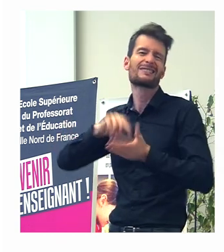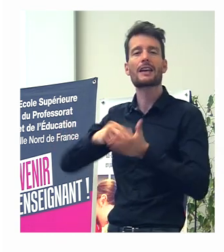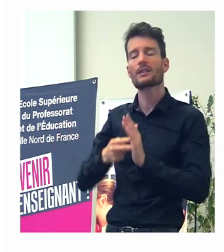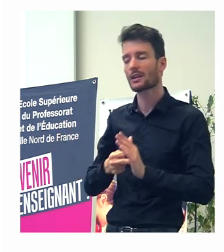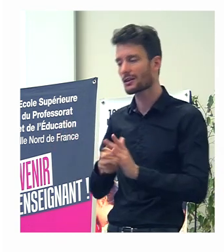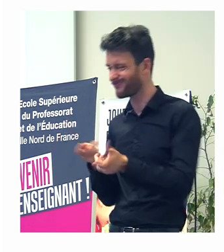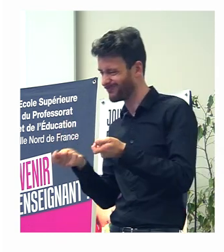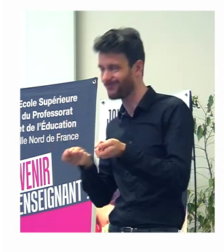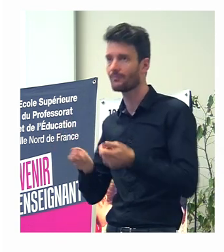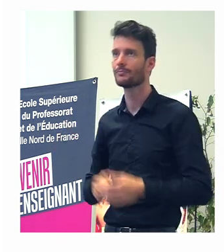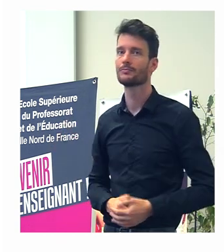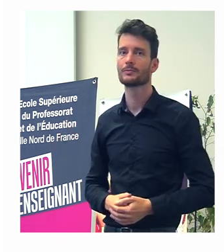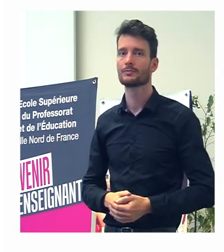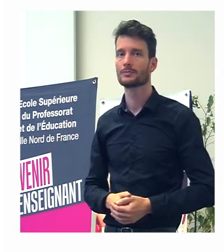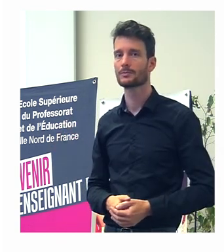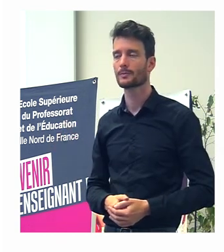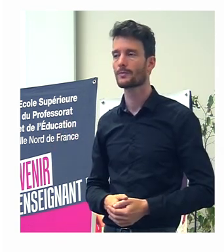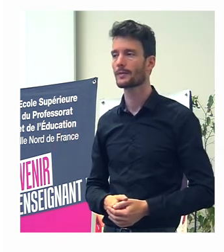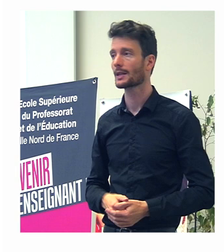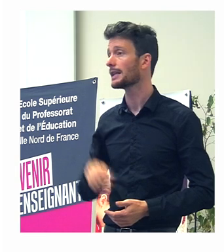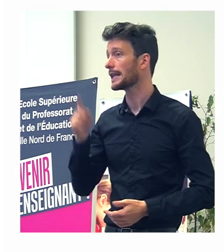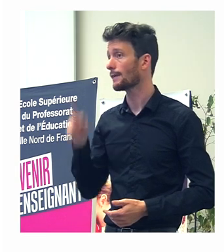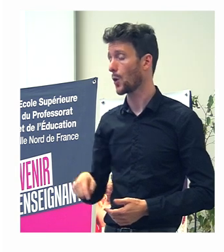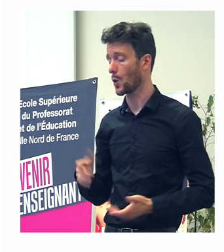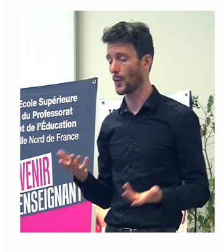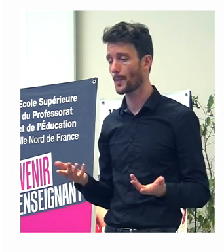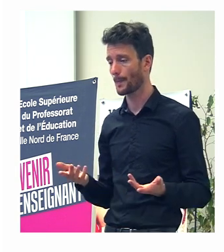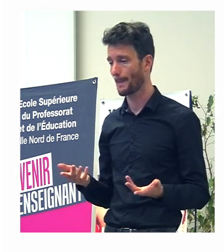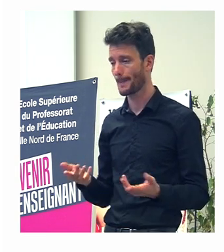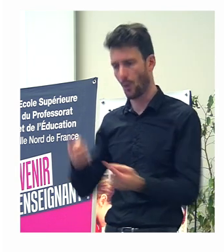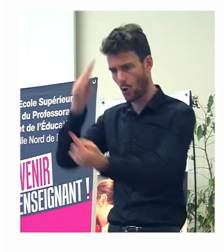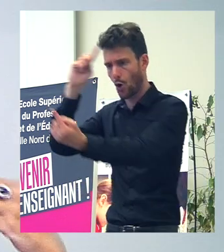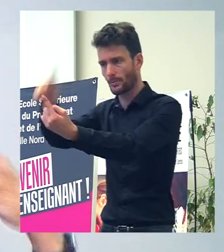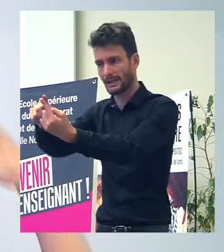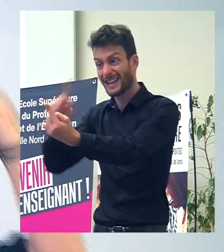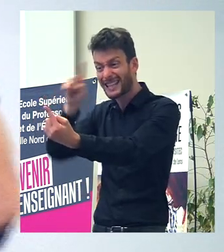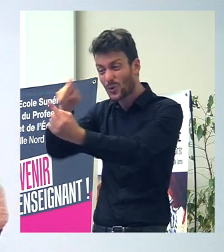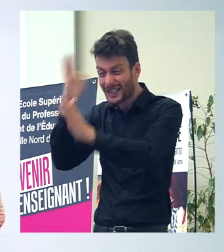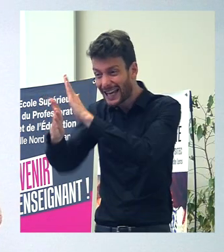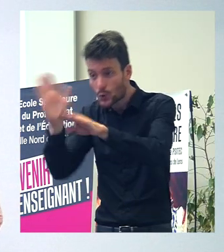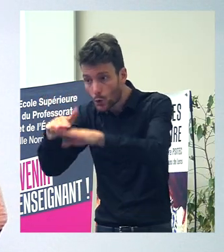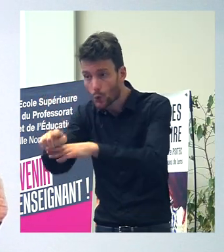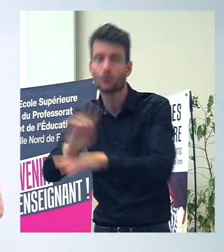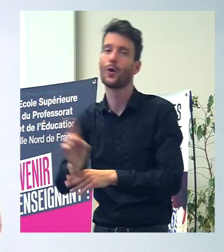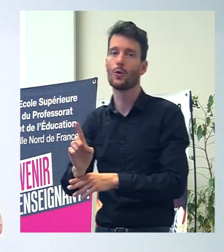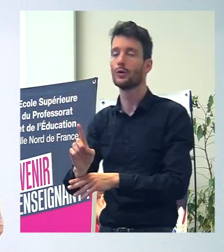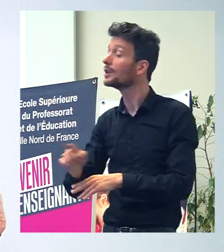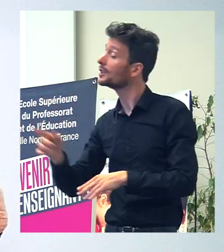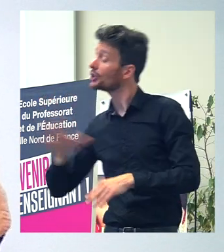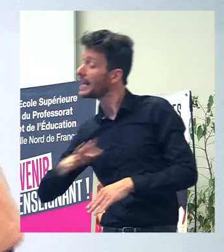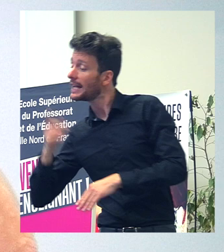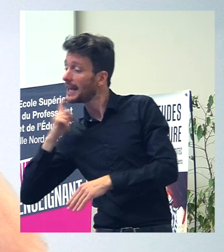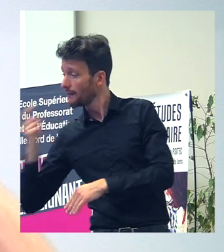Mais il faut partir de la question la plus éloignée de l'objectif. Donc, les élèves vont venir avec deux ou trois questions. Vous les notez au